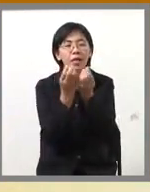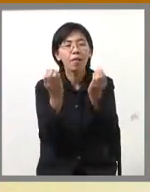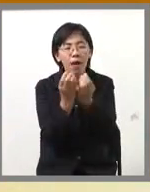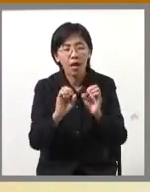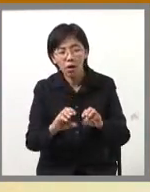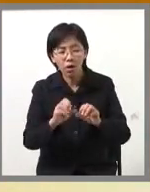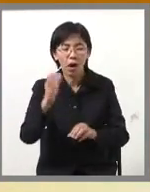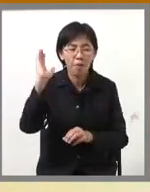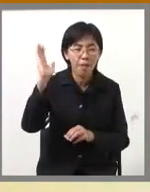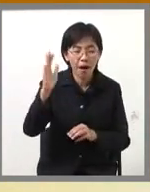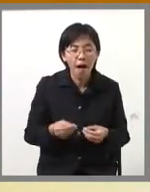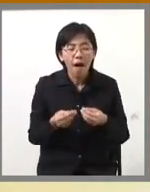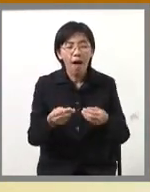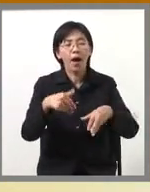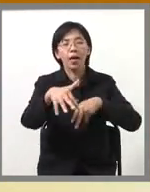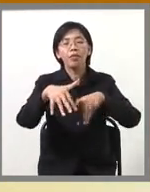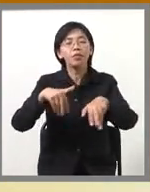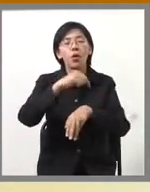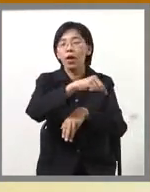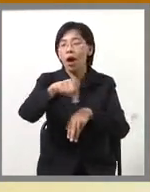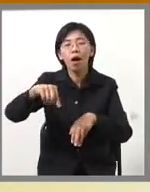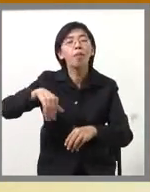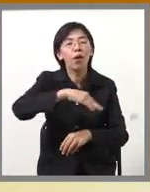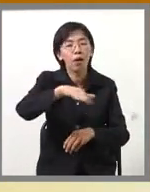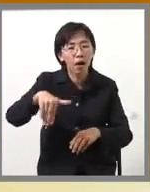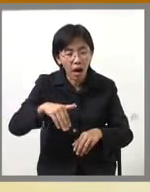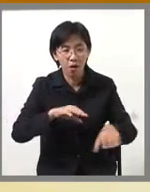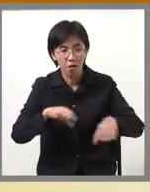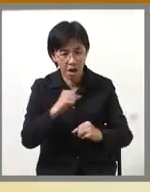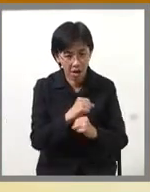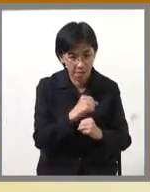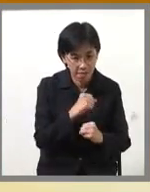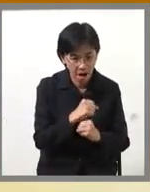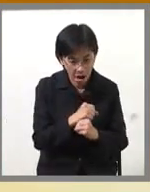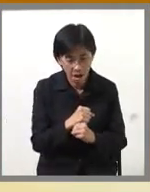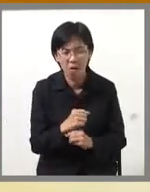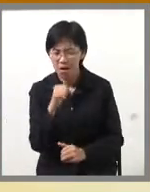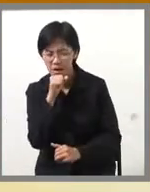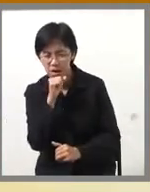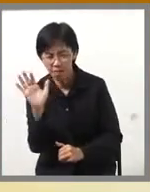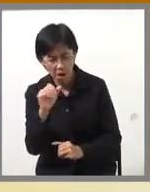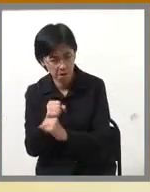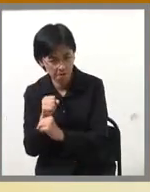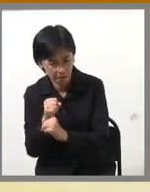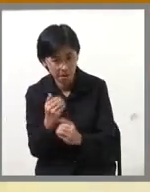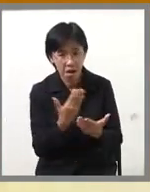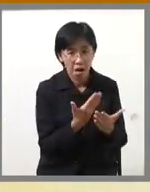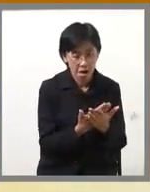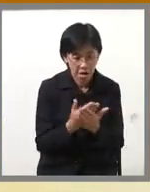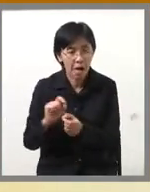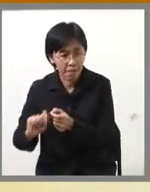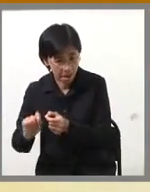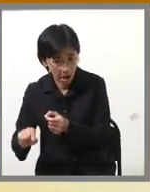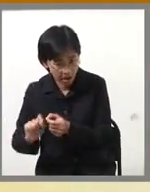มะมอบให้แก่ผู้ชมทุกท่านว่าบริหารงานทำด้วยความขยันบริหารเงินท